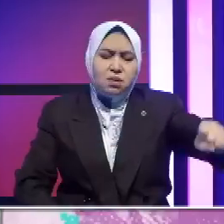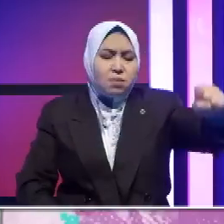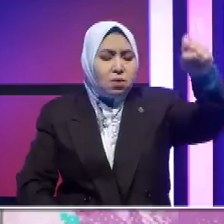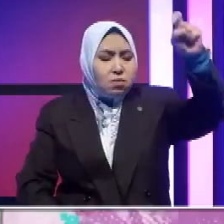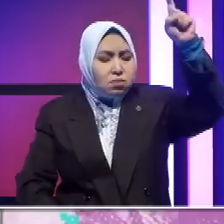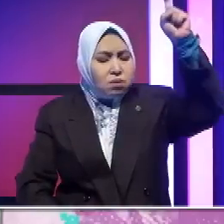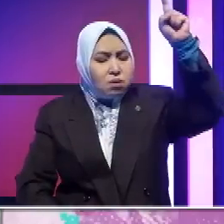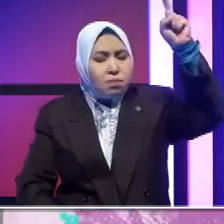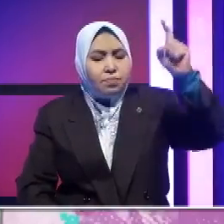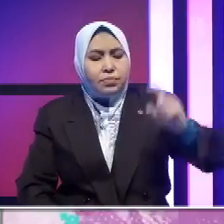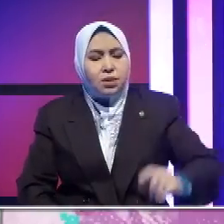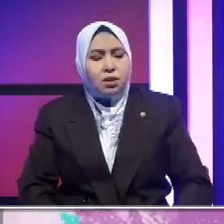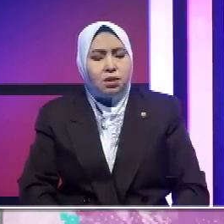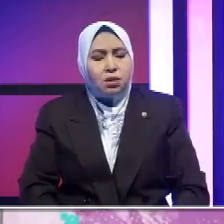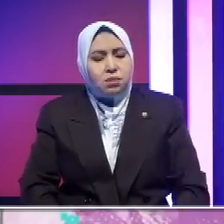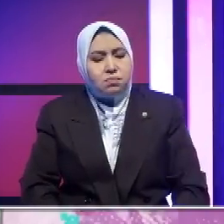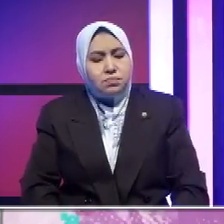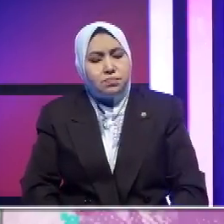عاصم